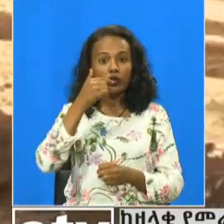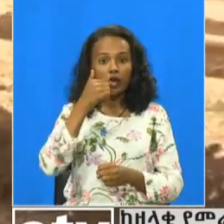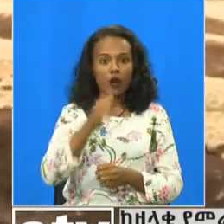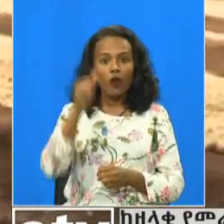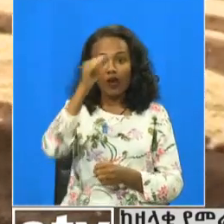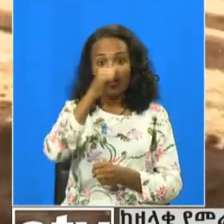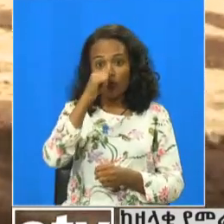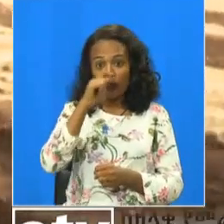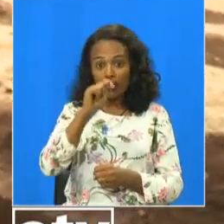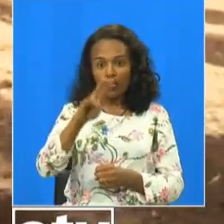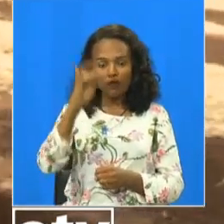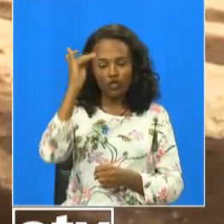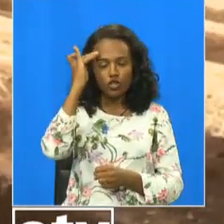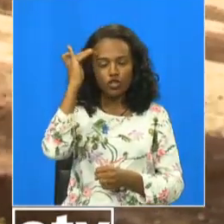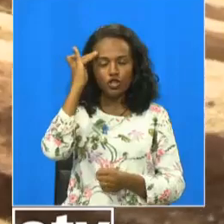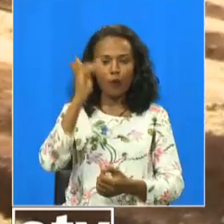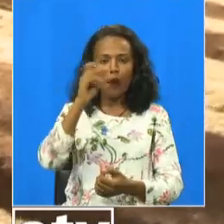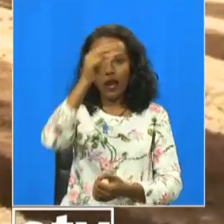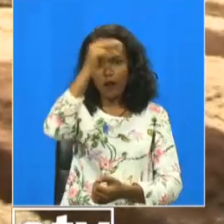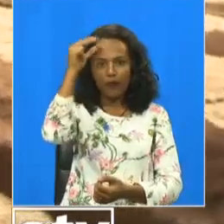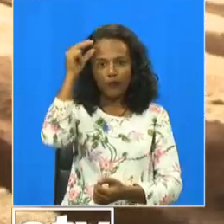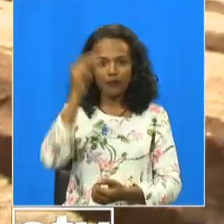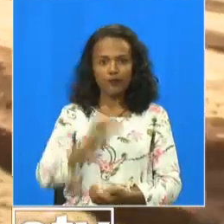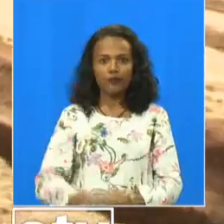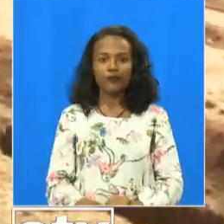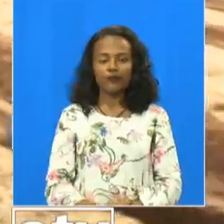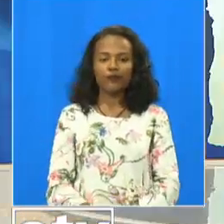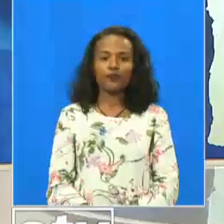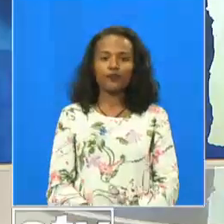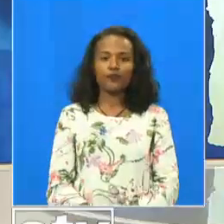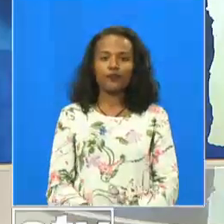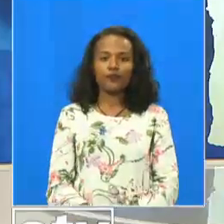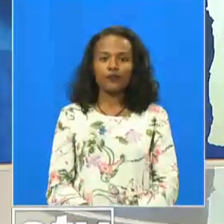ለኢትዮጵያ ቴሌቪዥን ጀማል አህመድ ነኝ ከአሶሳ።